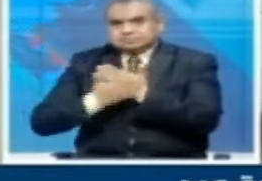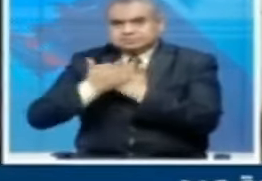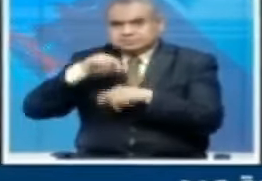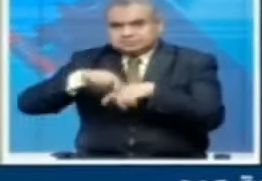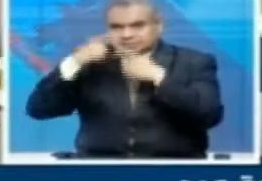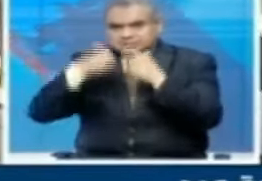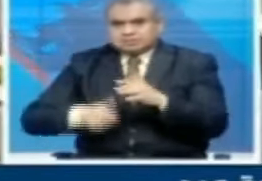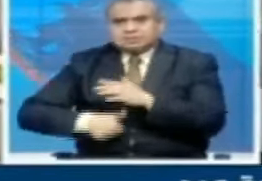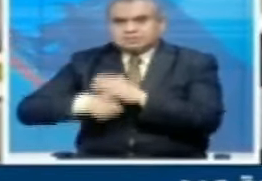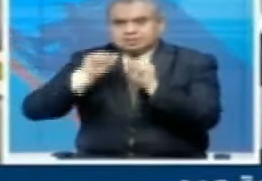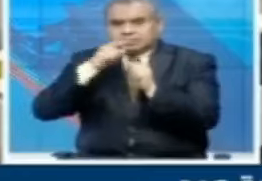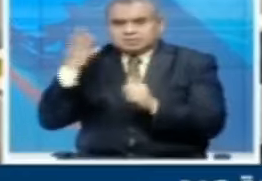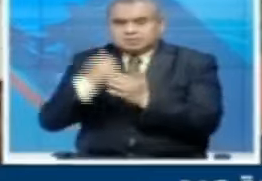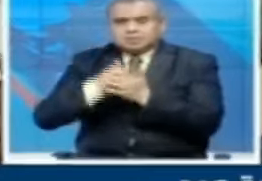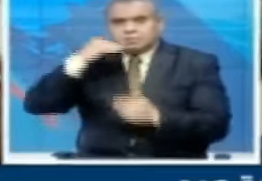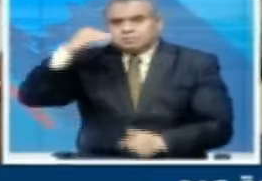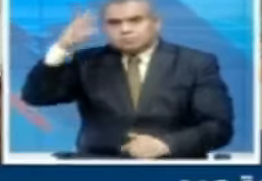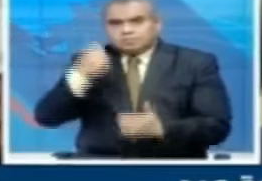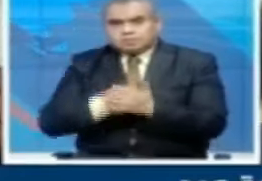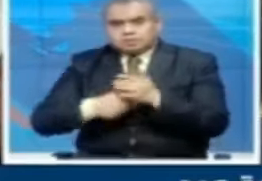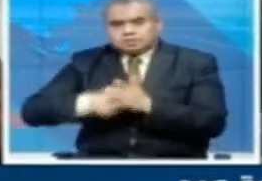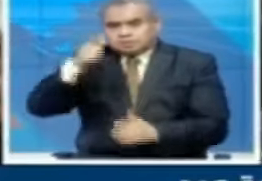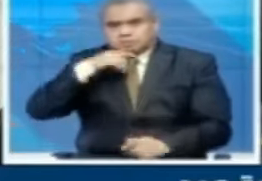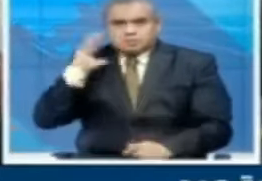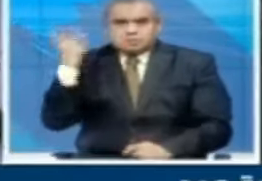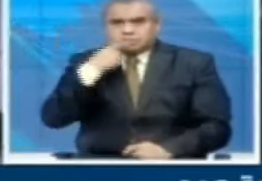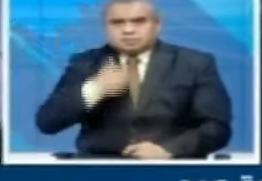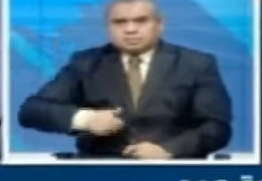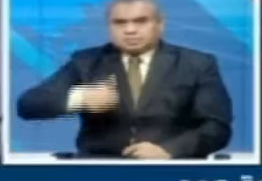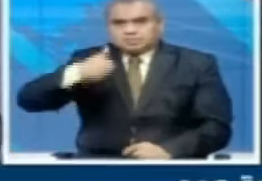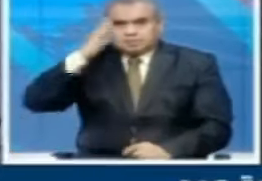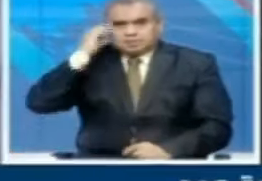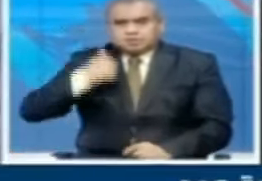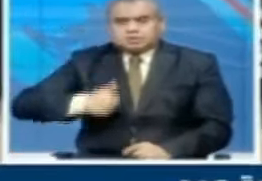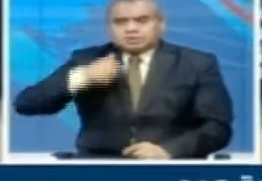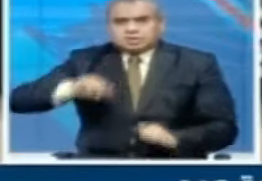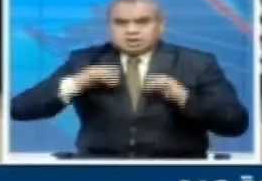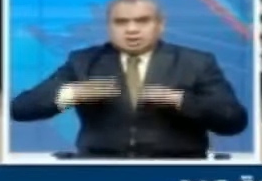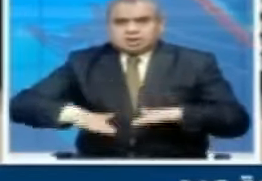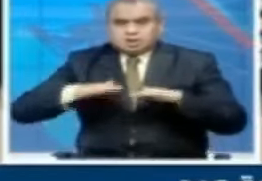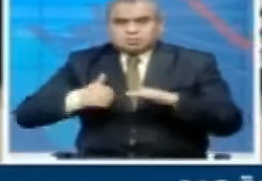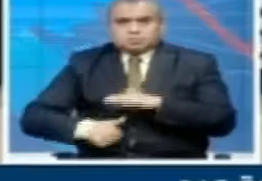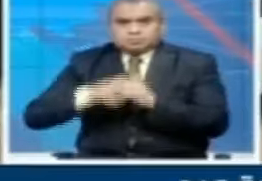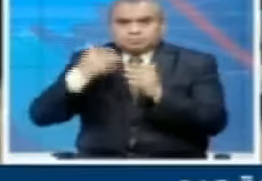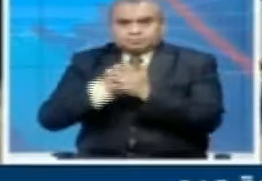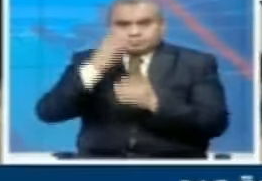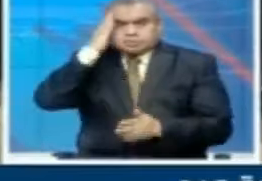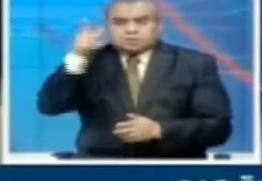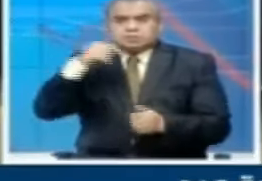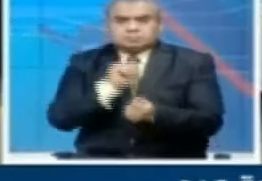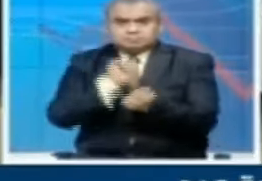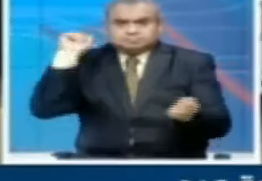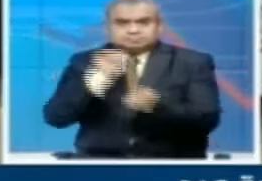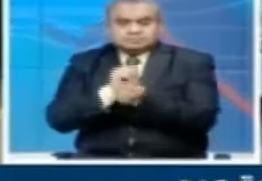مليان بالأمان، بالصنعة دي هقدر أعيش. انطلاقة وفرصة للمفرج عنهم